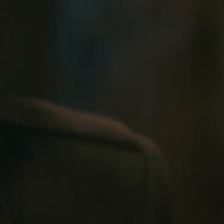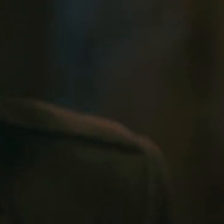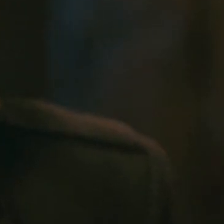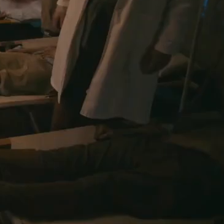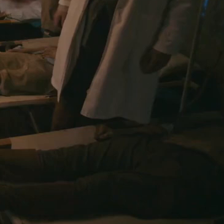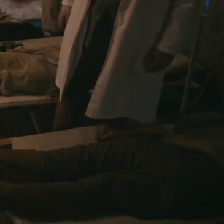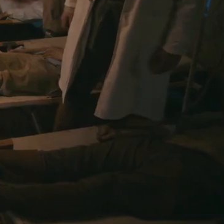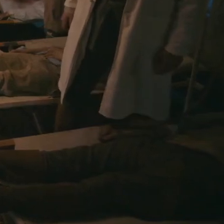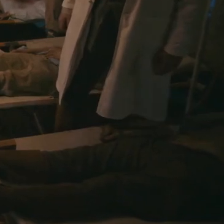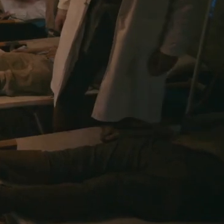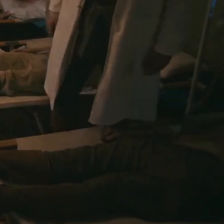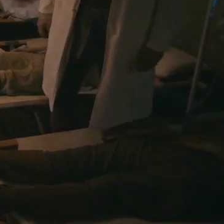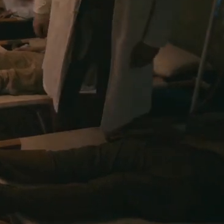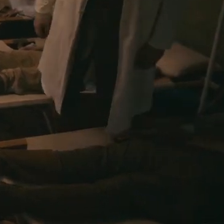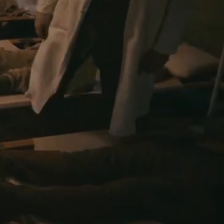Doktor.